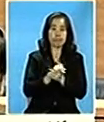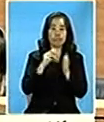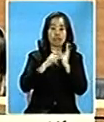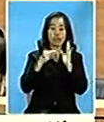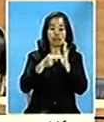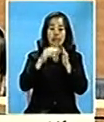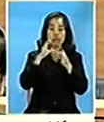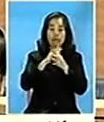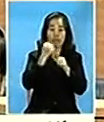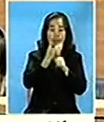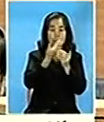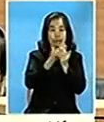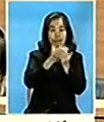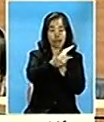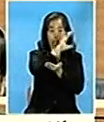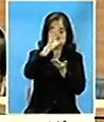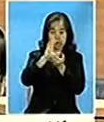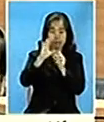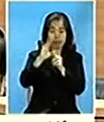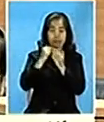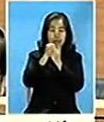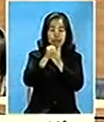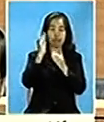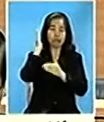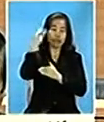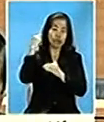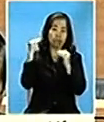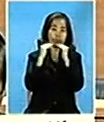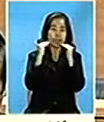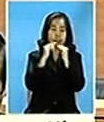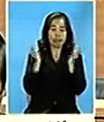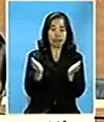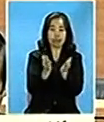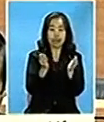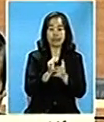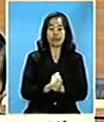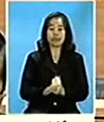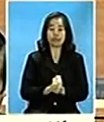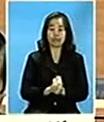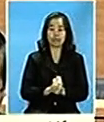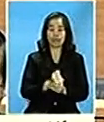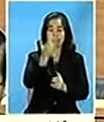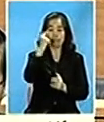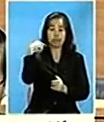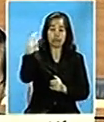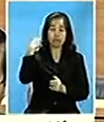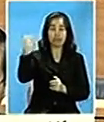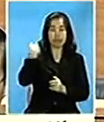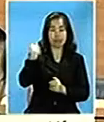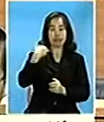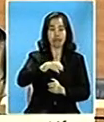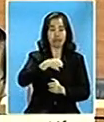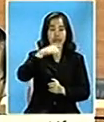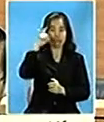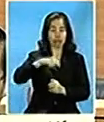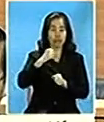การสร้างงบประมาณแผ่นดินเนี่ยด้วยความให้หญิงชายได้รับการอย่างเสมอภาคนะคะเพราะหญิงเนี่ยยังต้องการไม่ต้องได้รับ